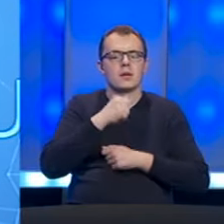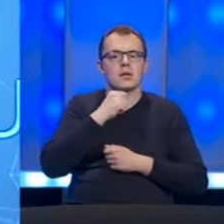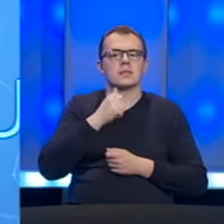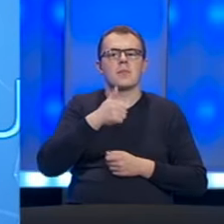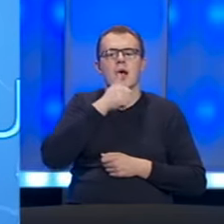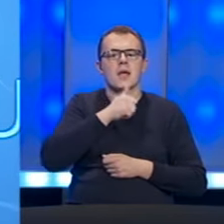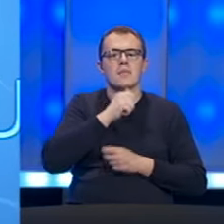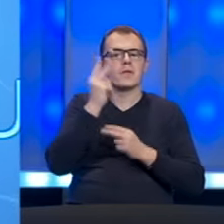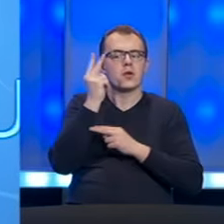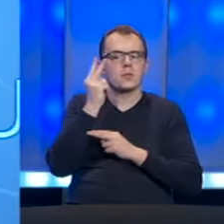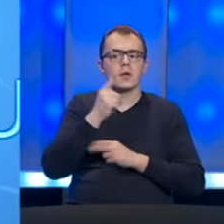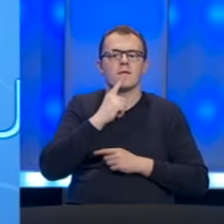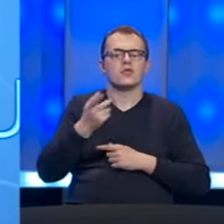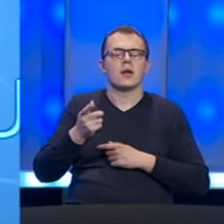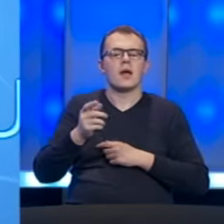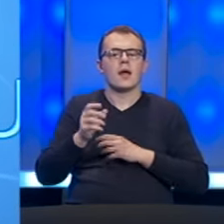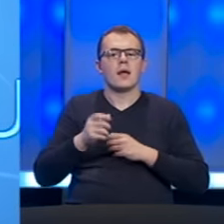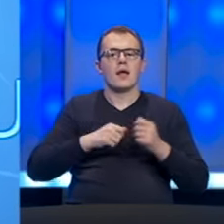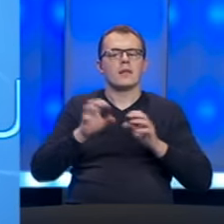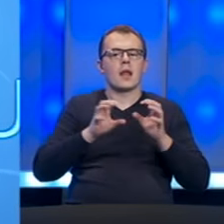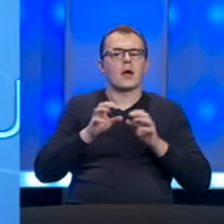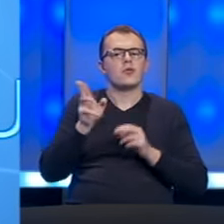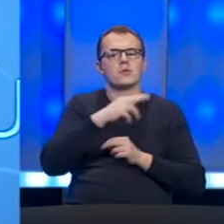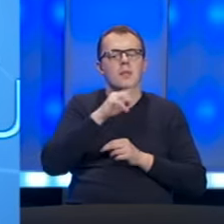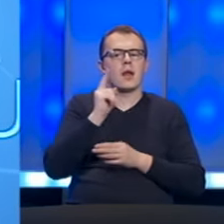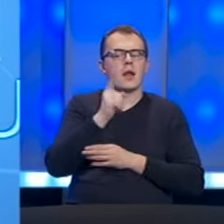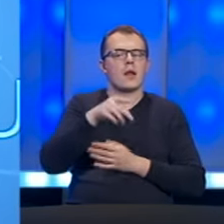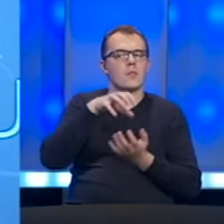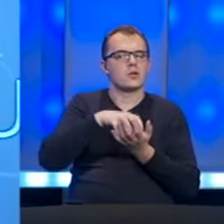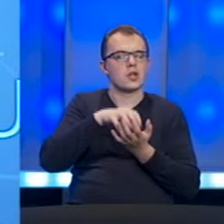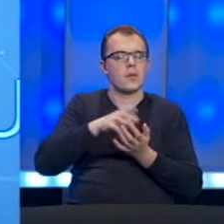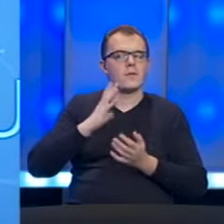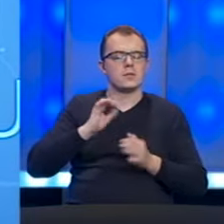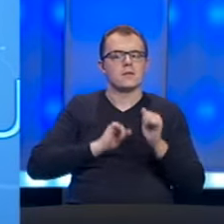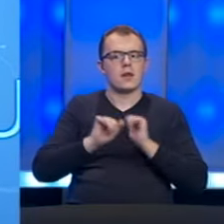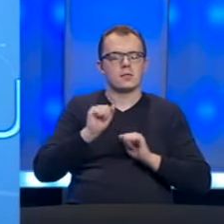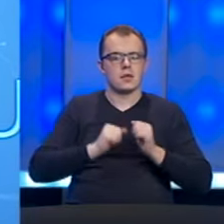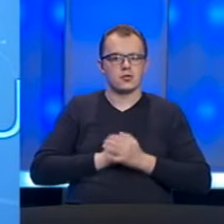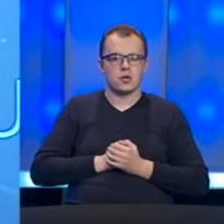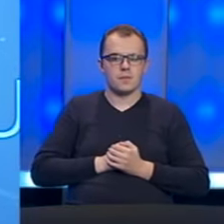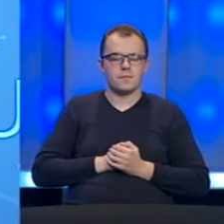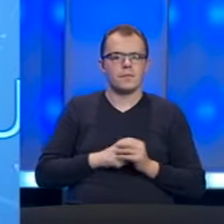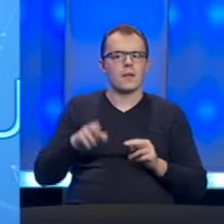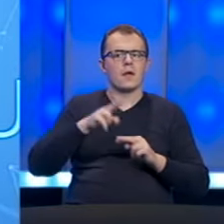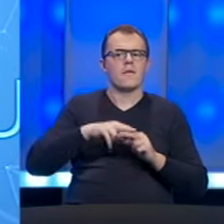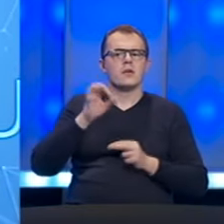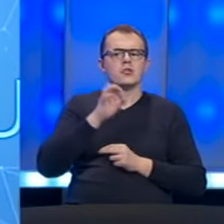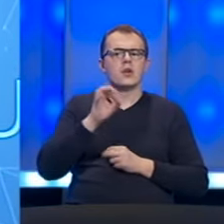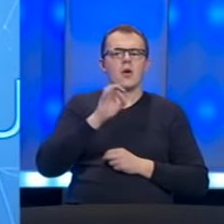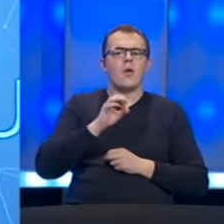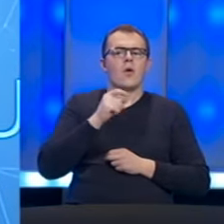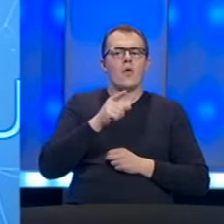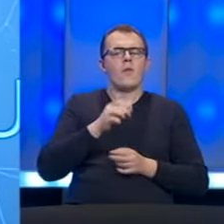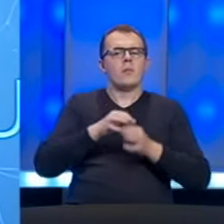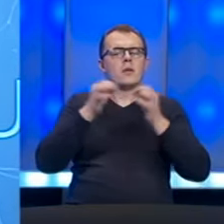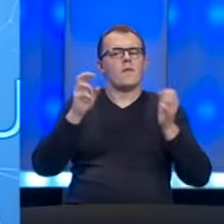privrednim subjektima čija je djelatnost zabranjena naredbama štabovima civilne zaštite. Više o ovom